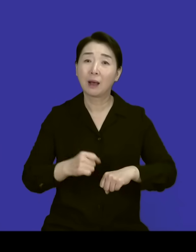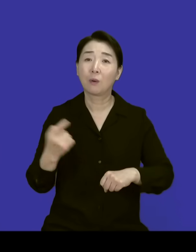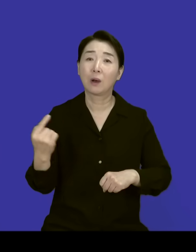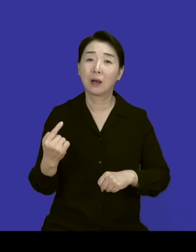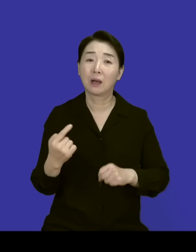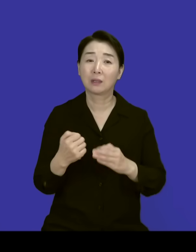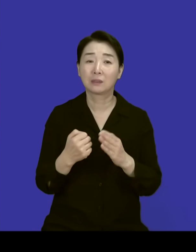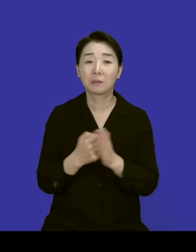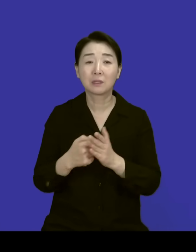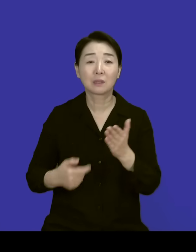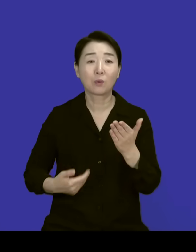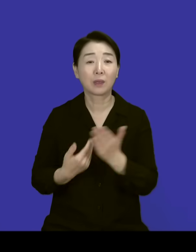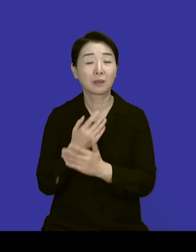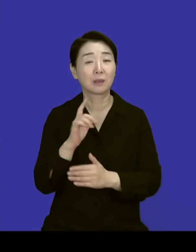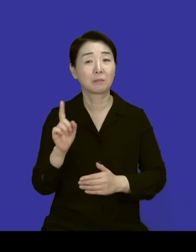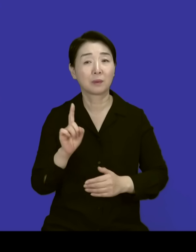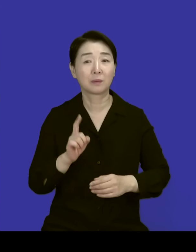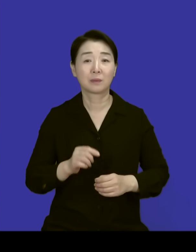나오던가요? 뭐 많은.